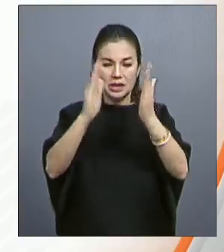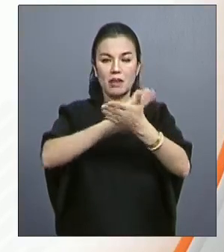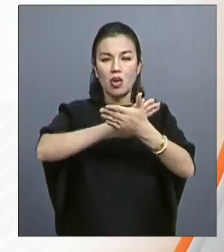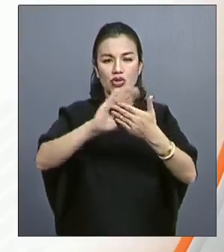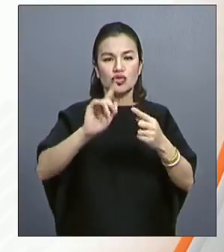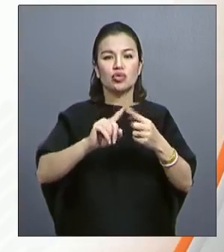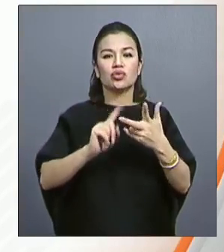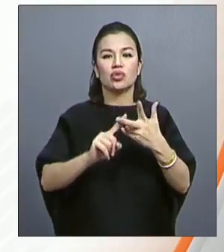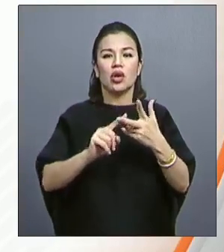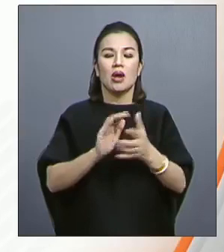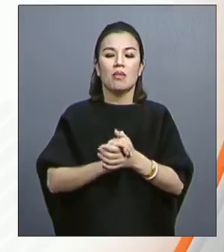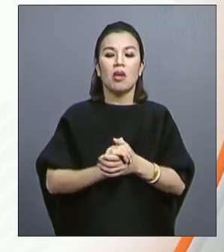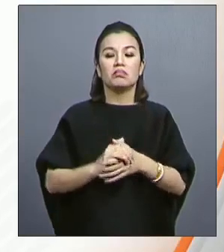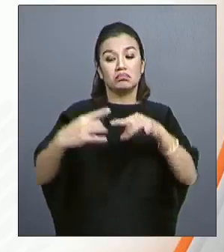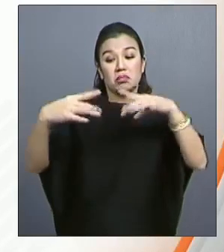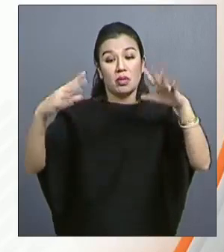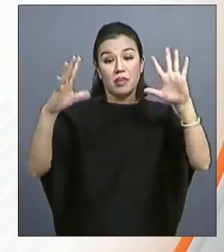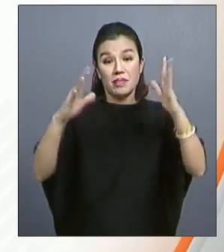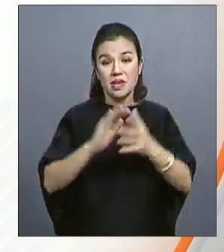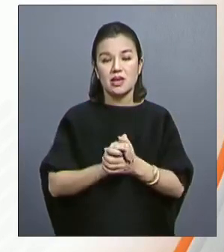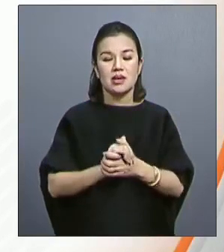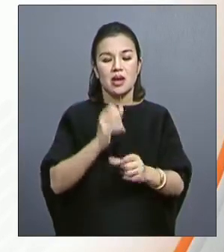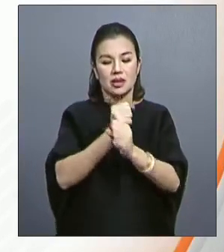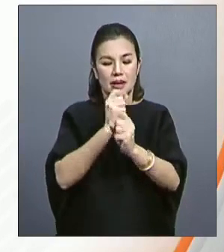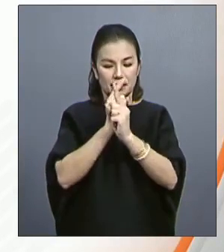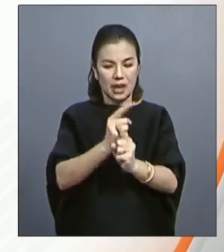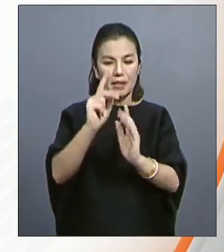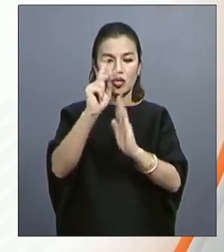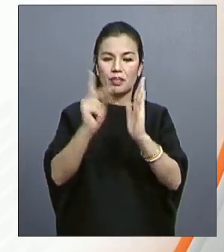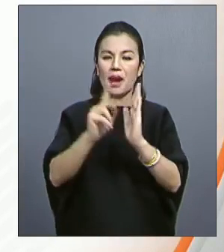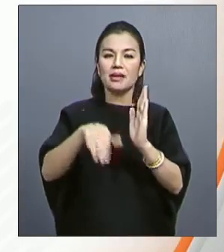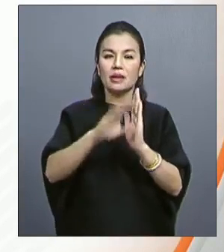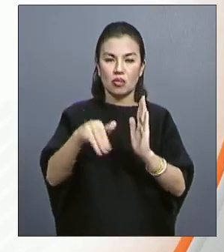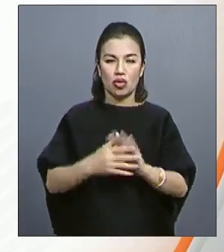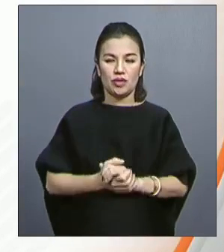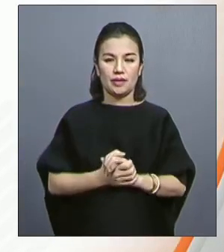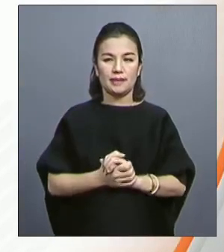เป็นปฏิปักษ์และ 3คือการดำเนินการเป็นไปตามกฎหมายทุกประการค่ะ